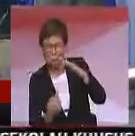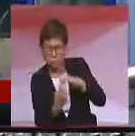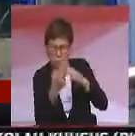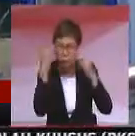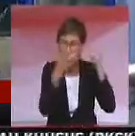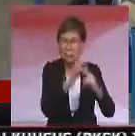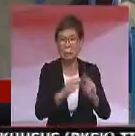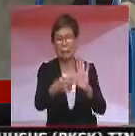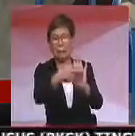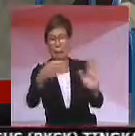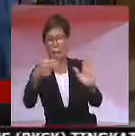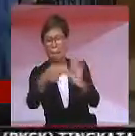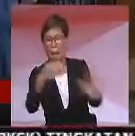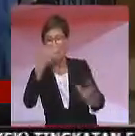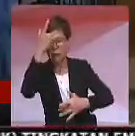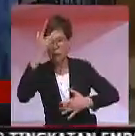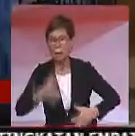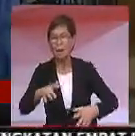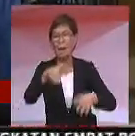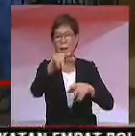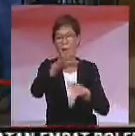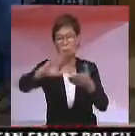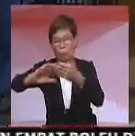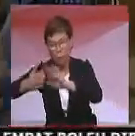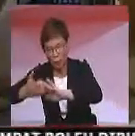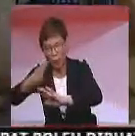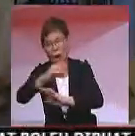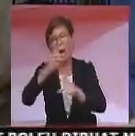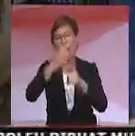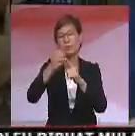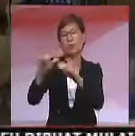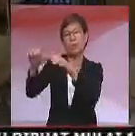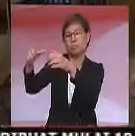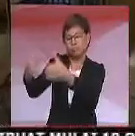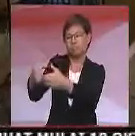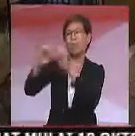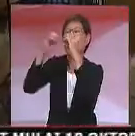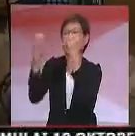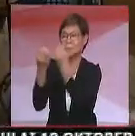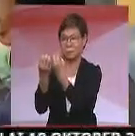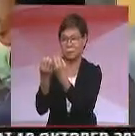dan stigma kepada pesakit, penduduk setempat maupun organisasi yang terlibat.